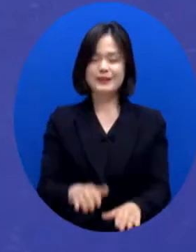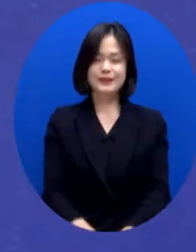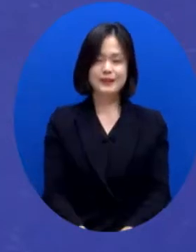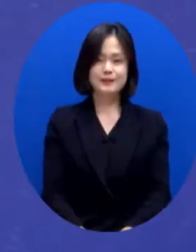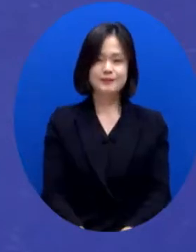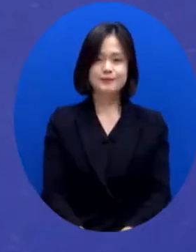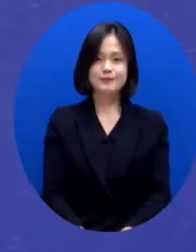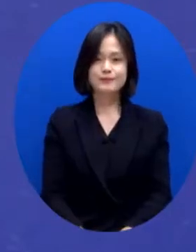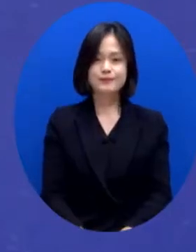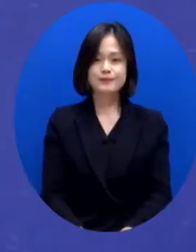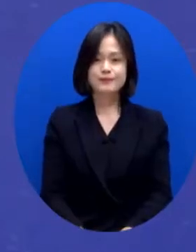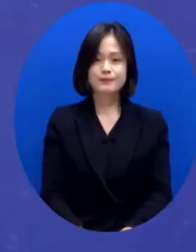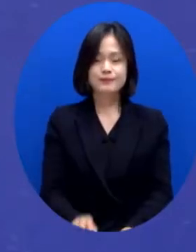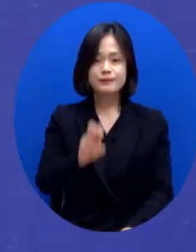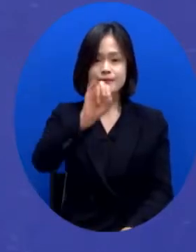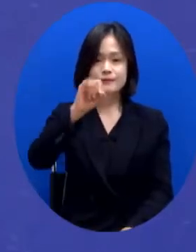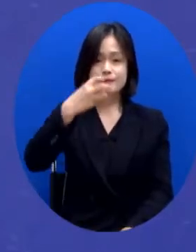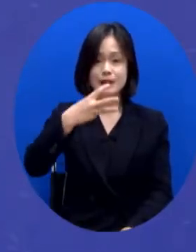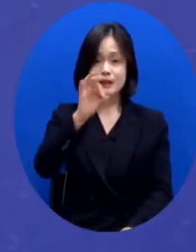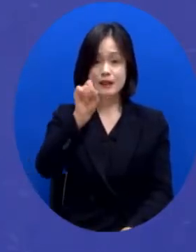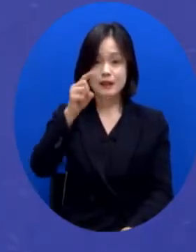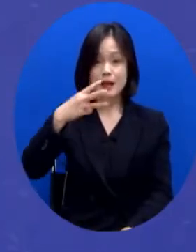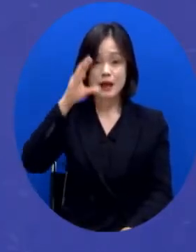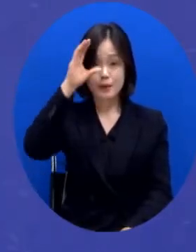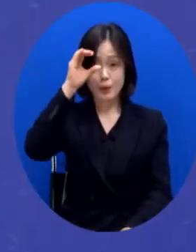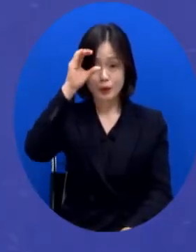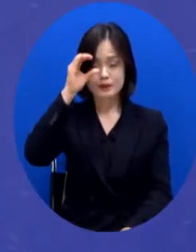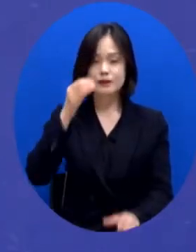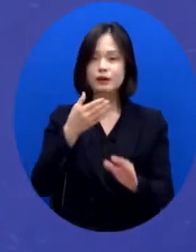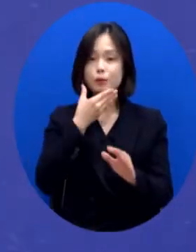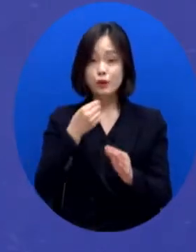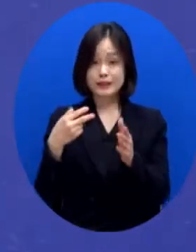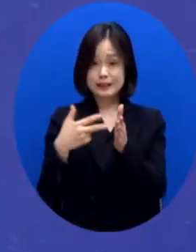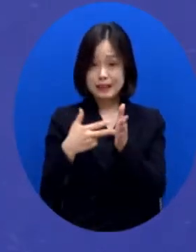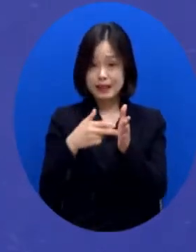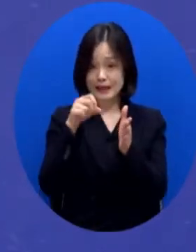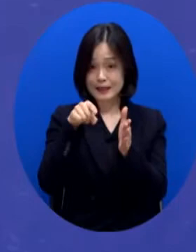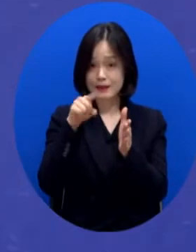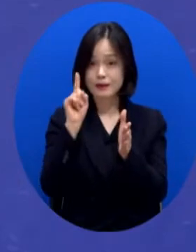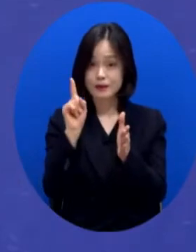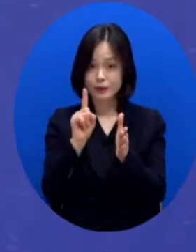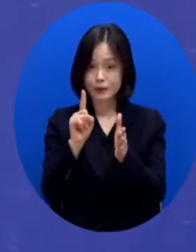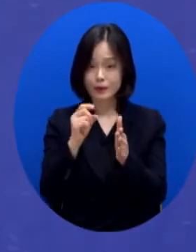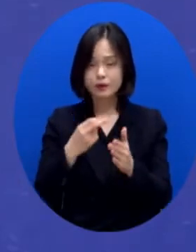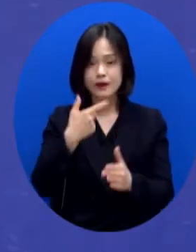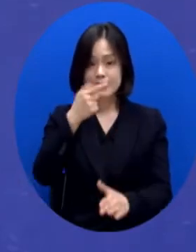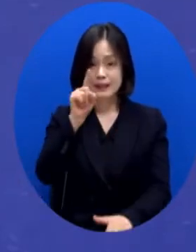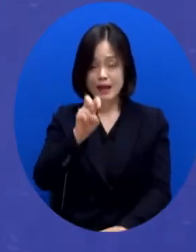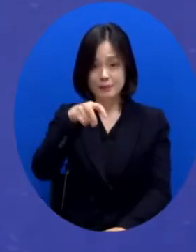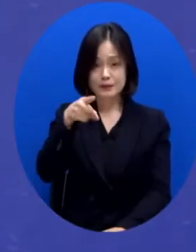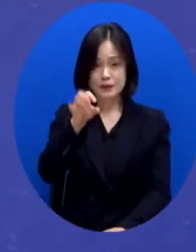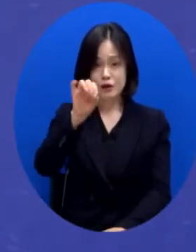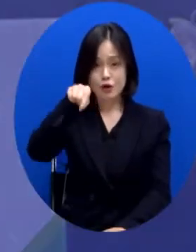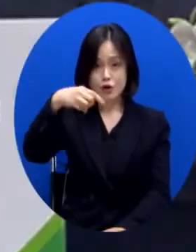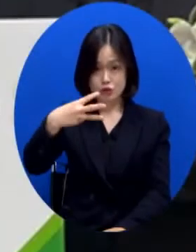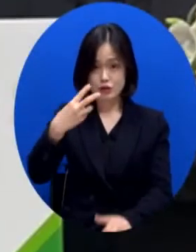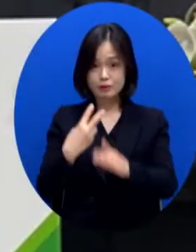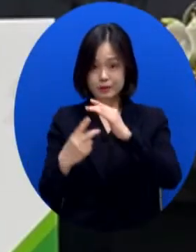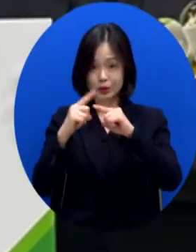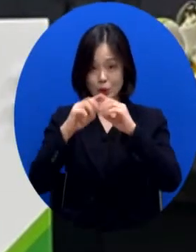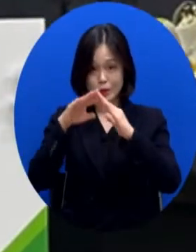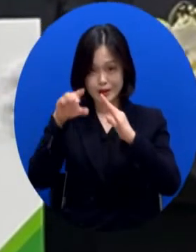미라 의 복제 당과 흥덕 남서울 비전 교배가 해외 빈곤 아동을 위해 결연 후원을 맺었습니다